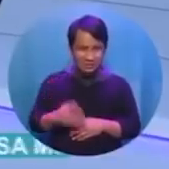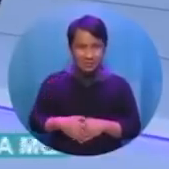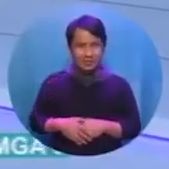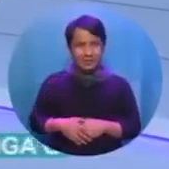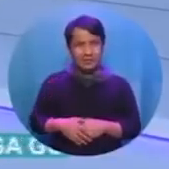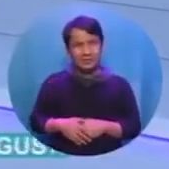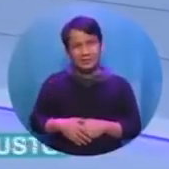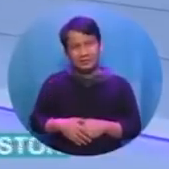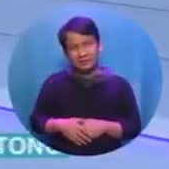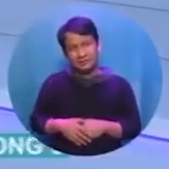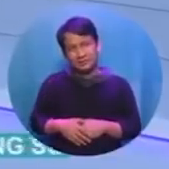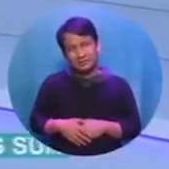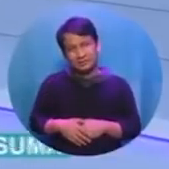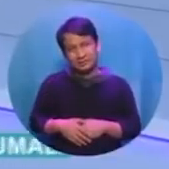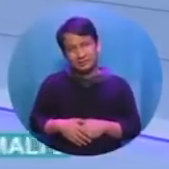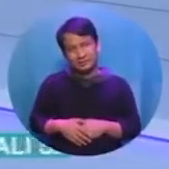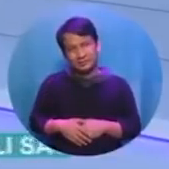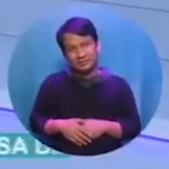Lovely?